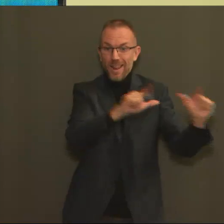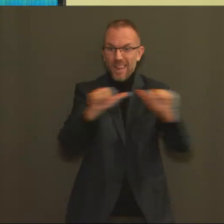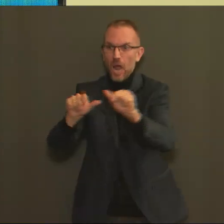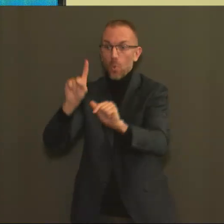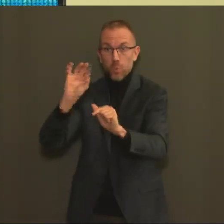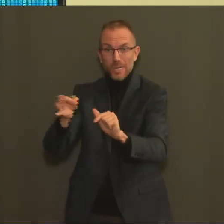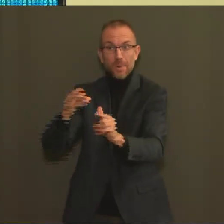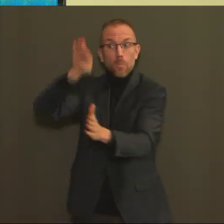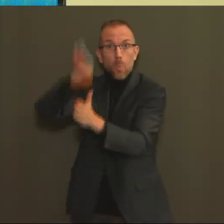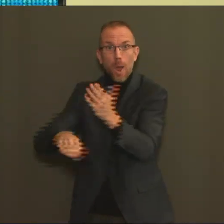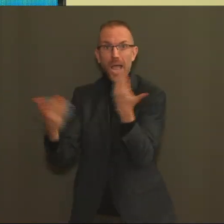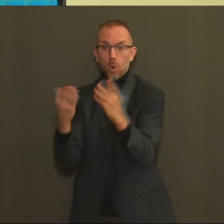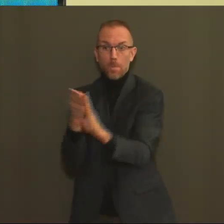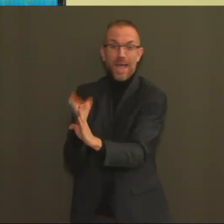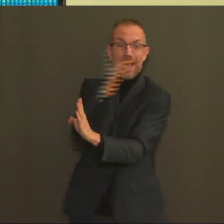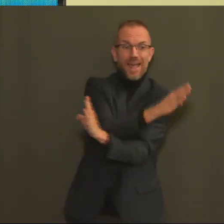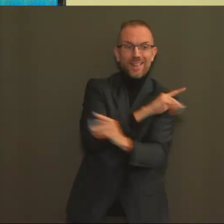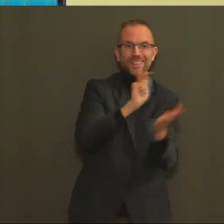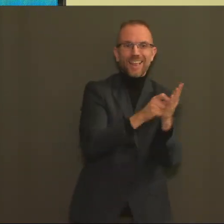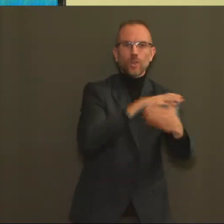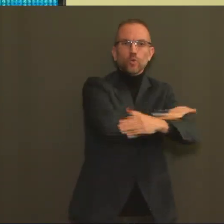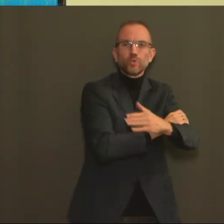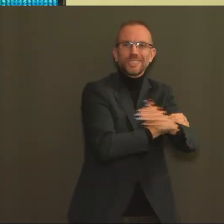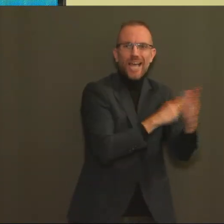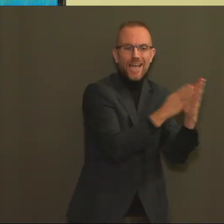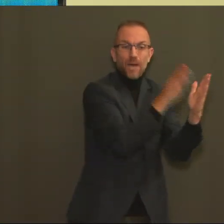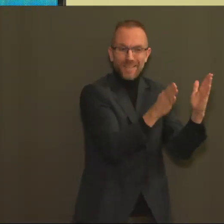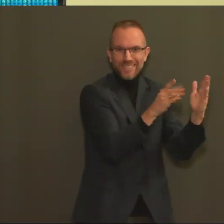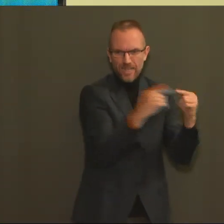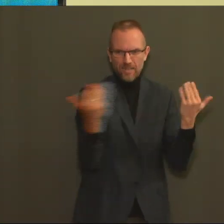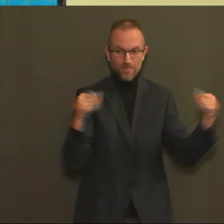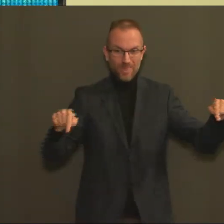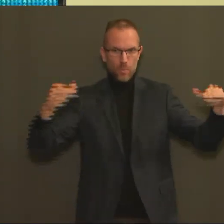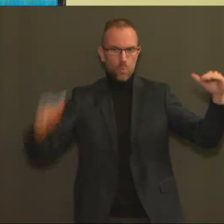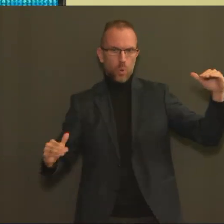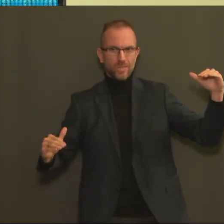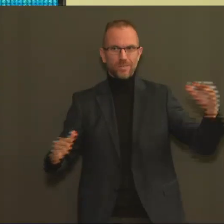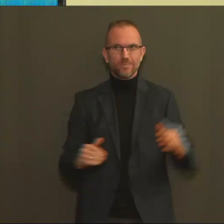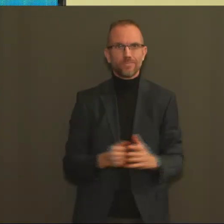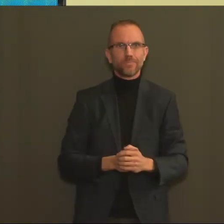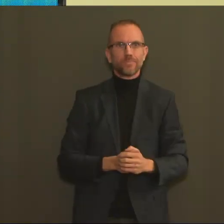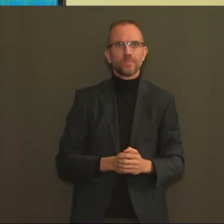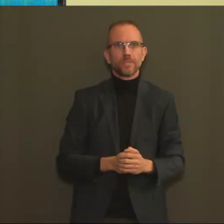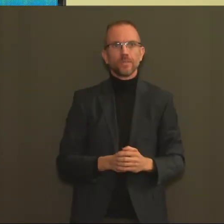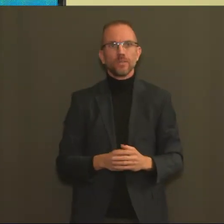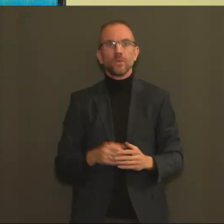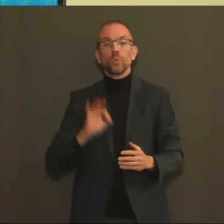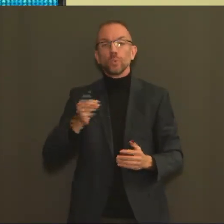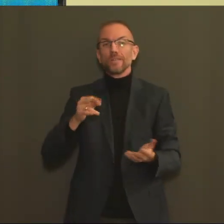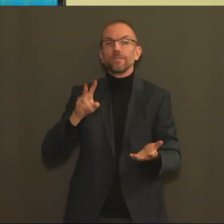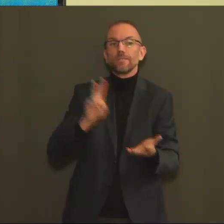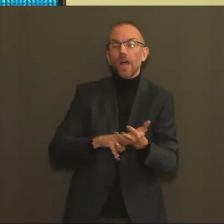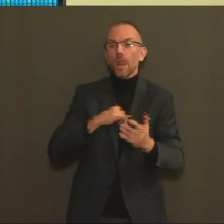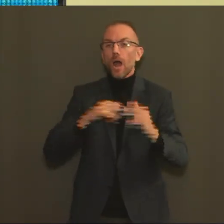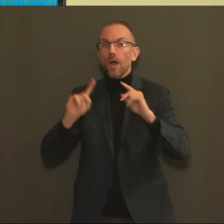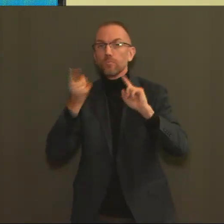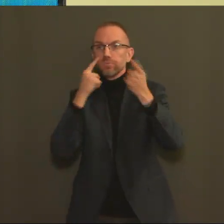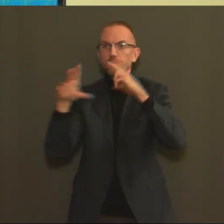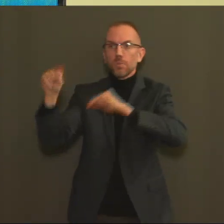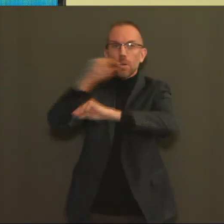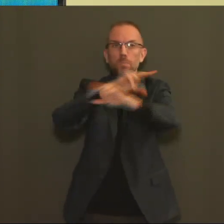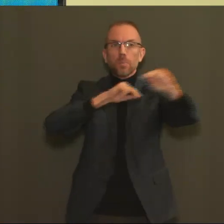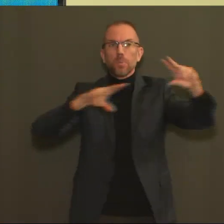par contre cv op aarde buku elia plus de kades een variant die proces u the carnival is